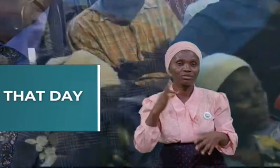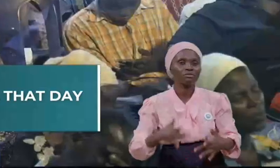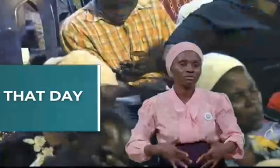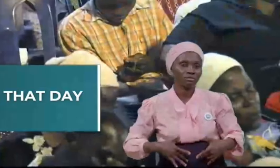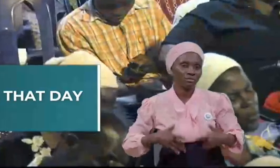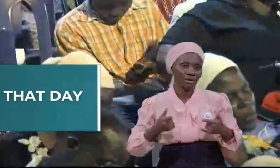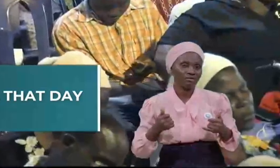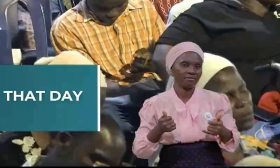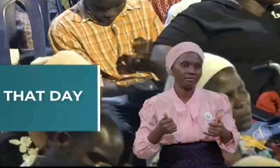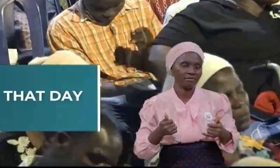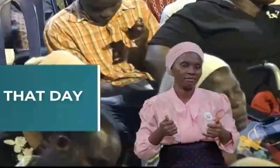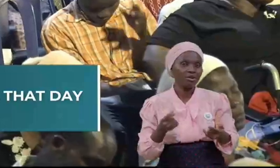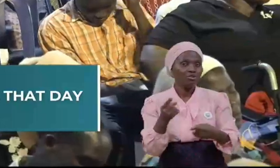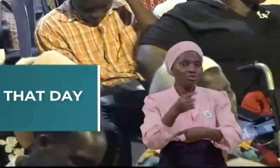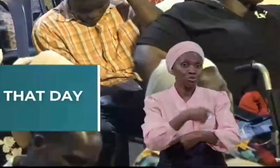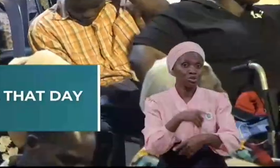de la vie.